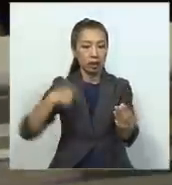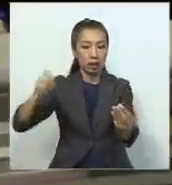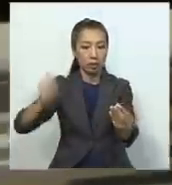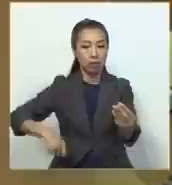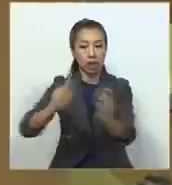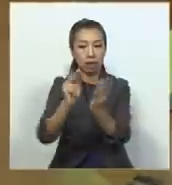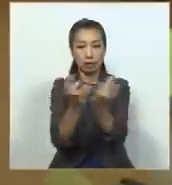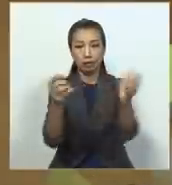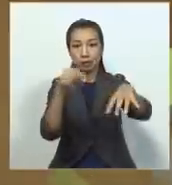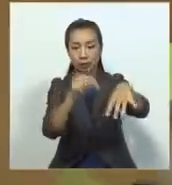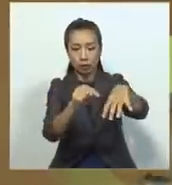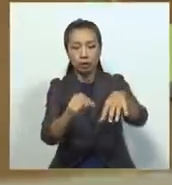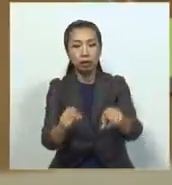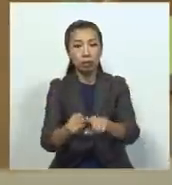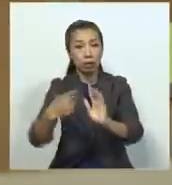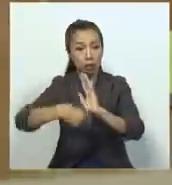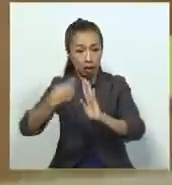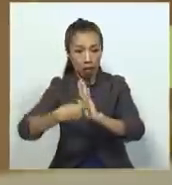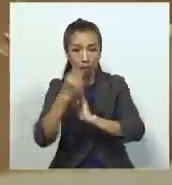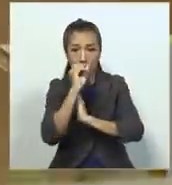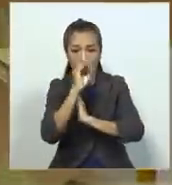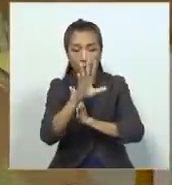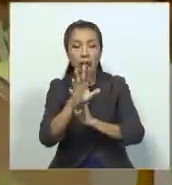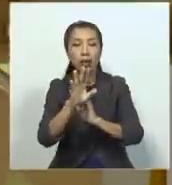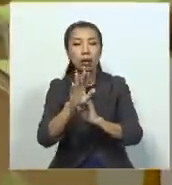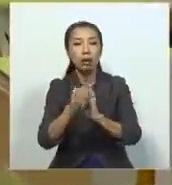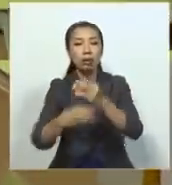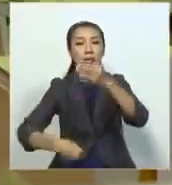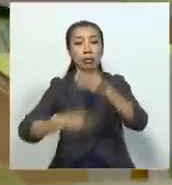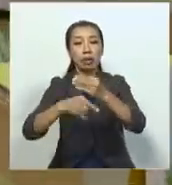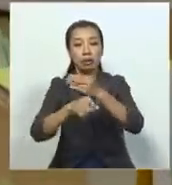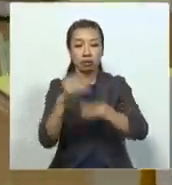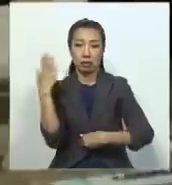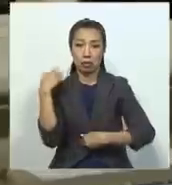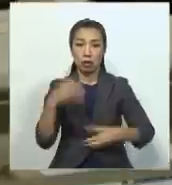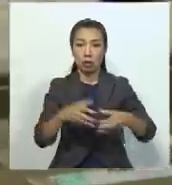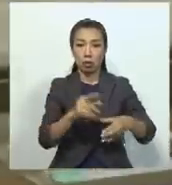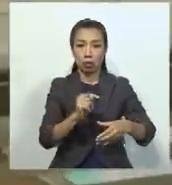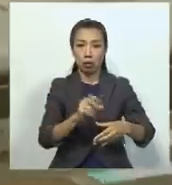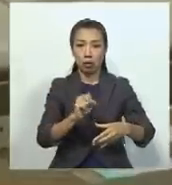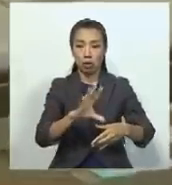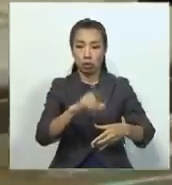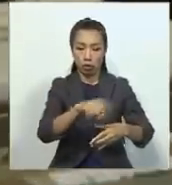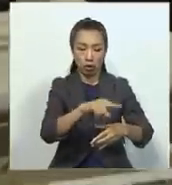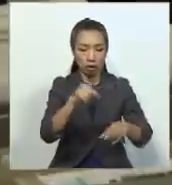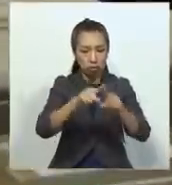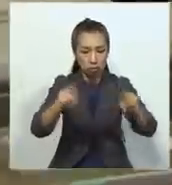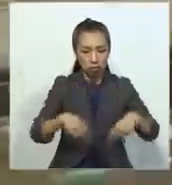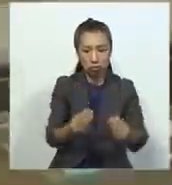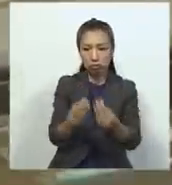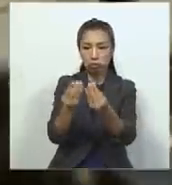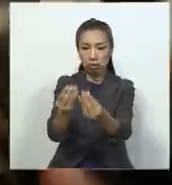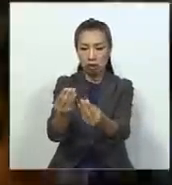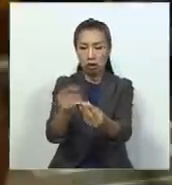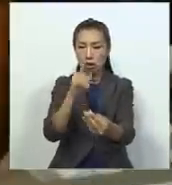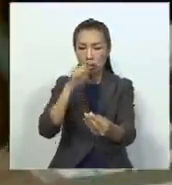รัฐธรรมนูญโดยเป็นการให้เหตุผลชี้แจงเพิ่มเติมหลังจากที่พรรคไทยรักษาชาติแก้ข้อกล่าวหาคัดค้านการ